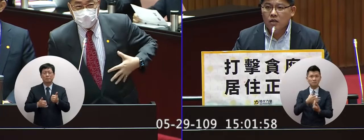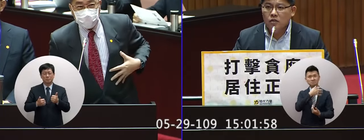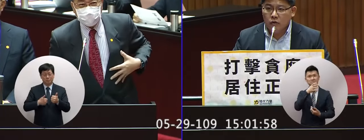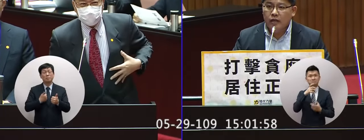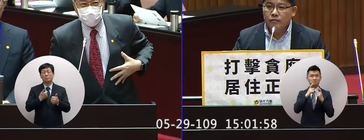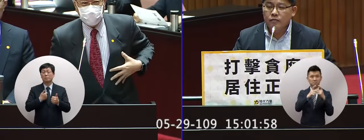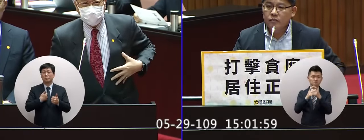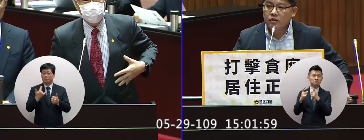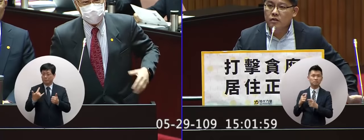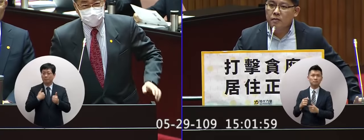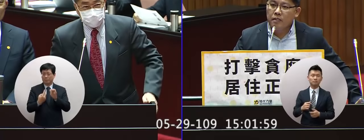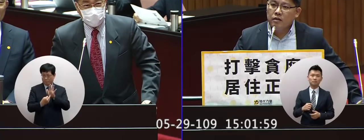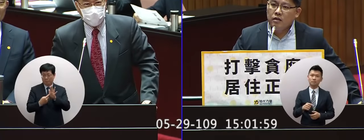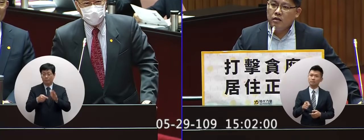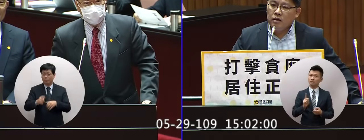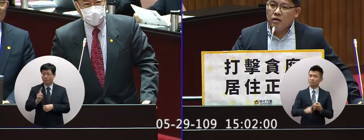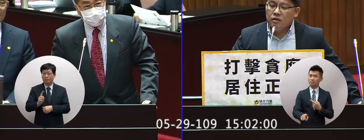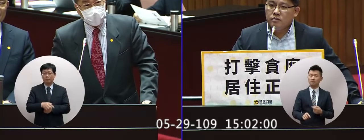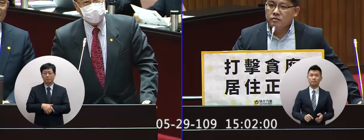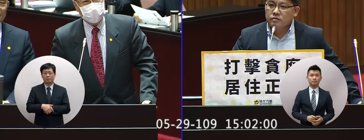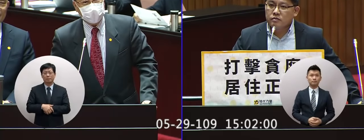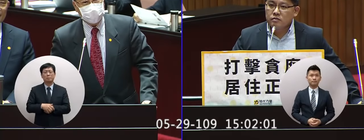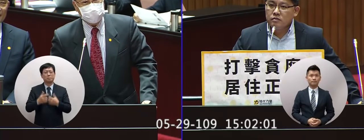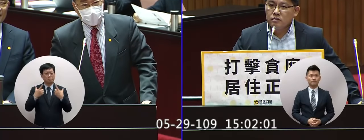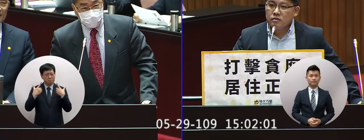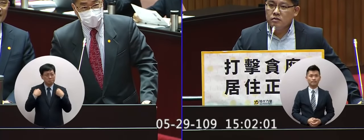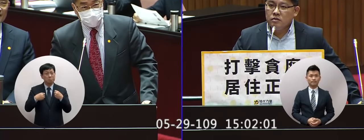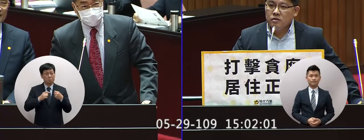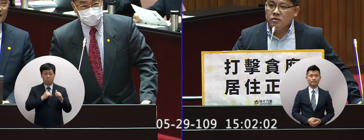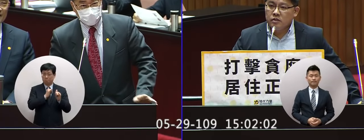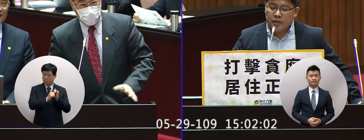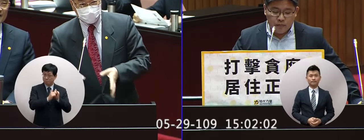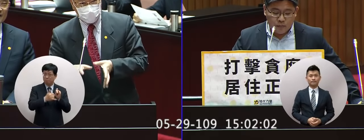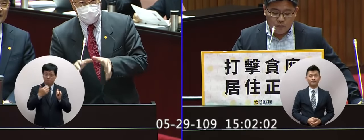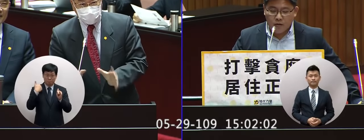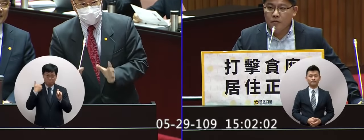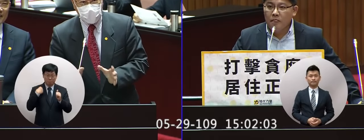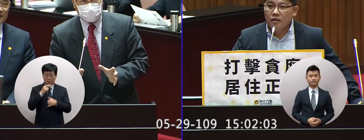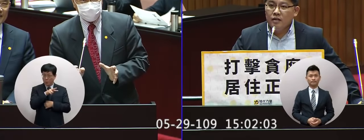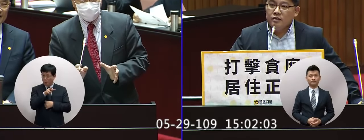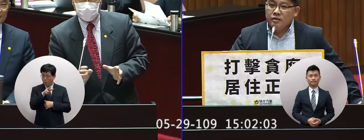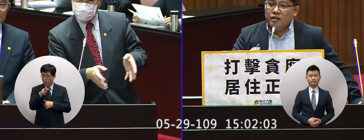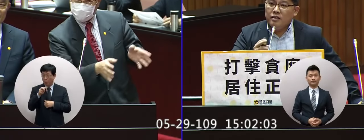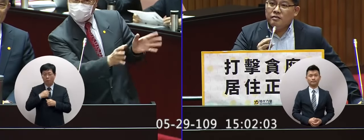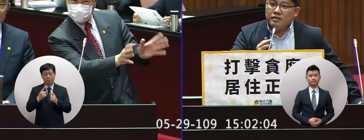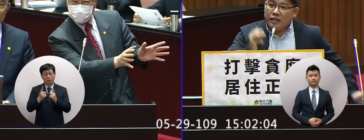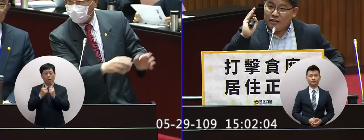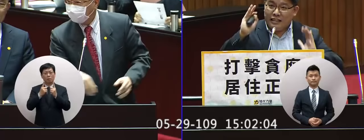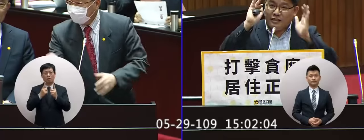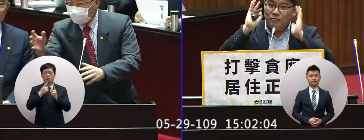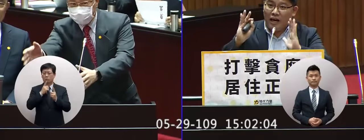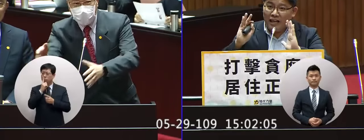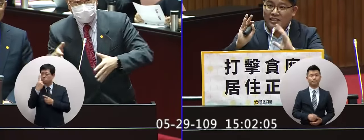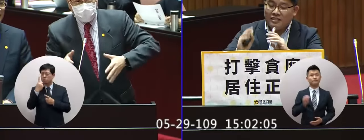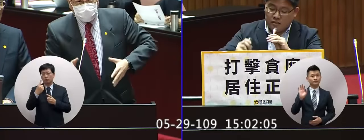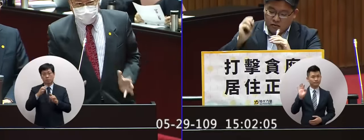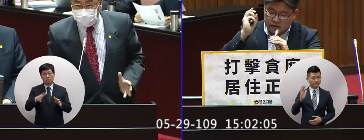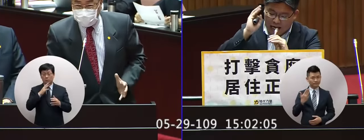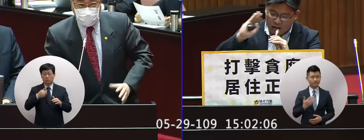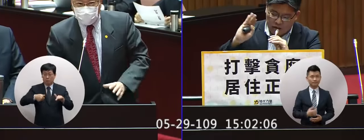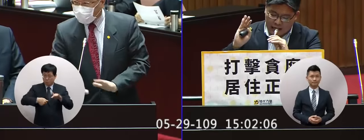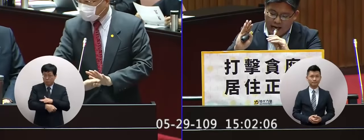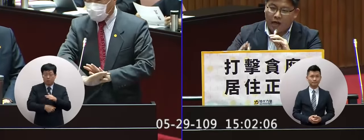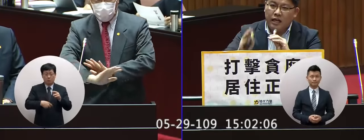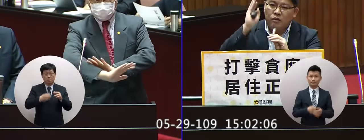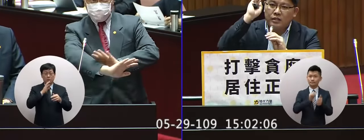委员，你好，我讲就是讲哦，这其实就是吼，咱有当时啊咧社会时阵哦，看到面相会比较单一。 但是， 今麦礼拜行